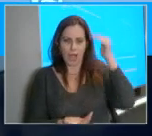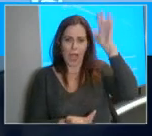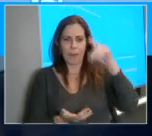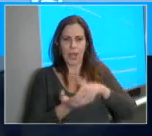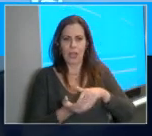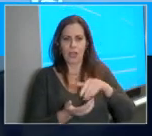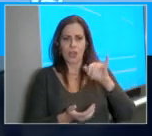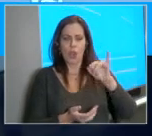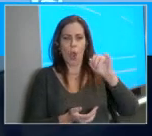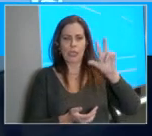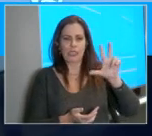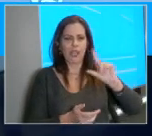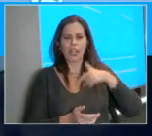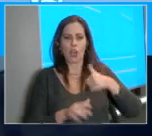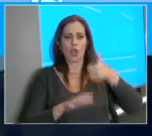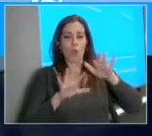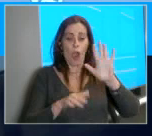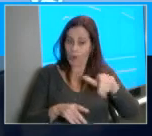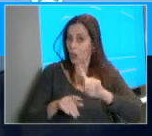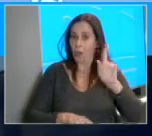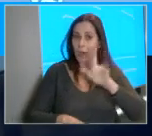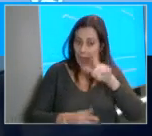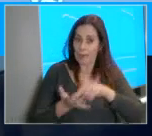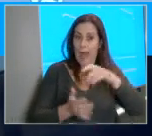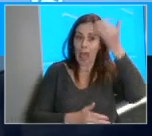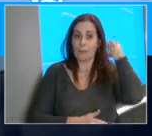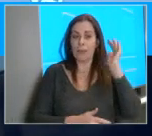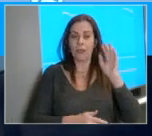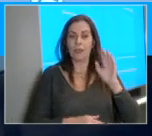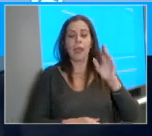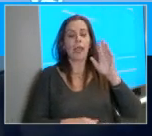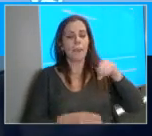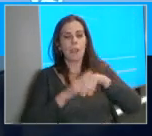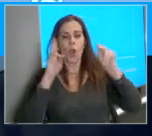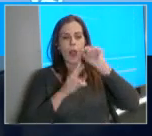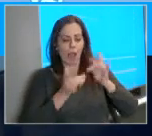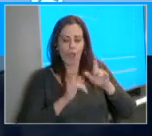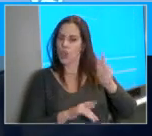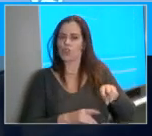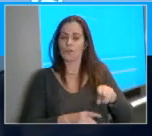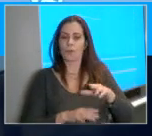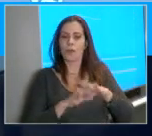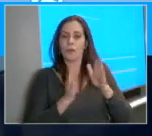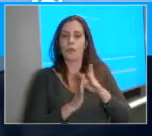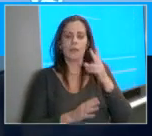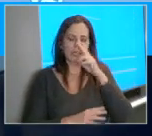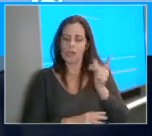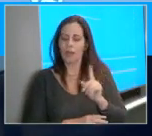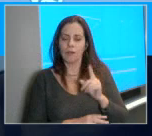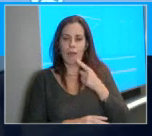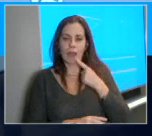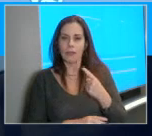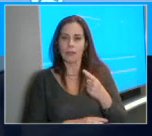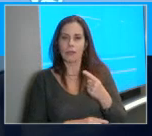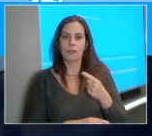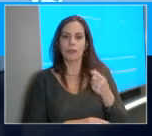בגלל יועז וצביקה אין לו ראש ממשלה עכשיו. או בגלל הפיד. אבל אפשר, חייבים להגיד בכנות, גם הגוש השני, עם כל מה שמנסים להגיד,